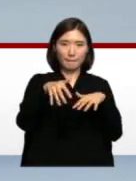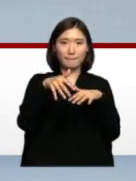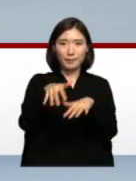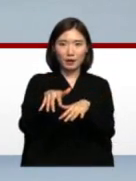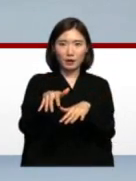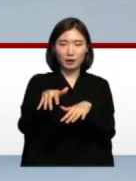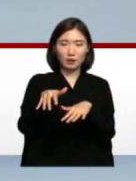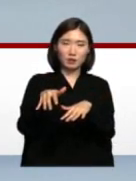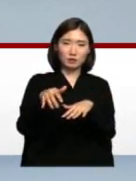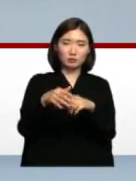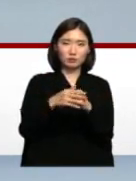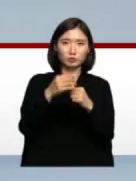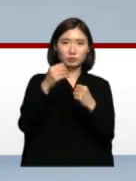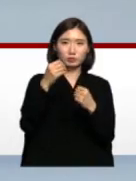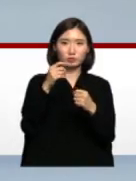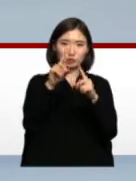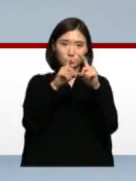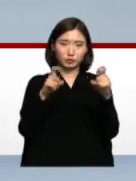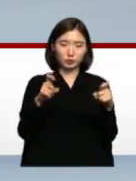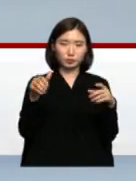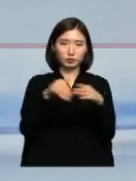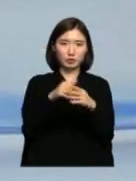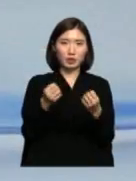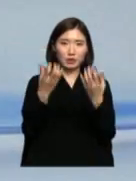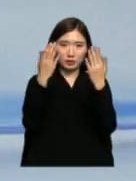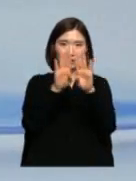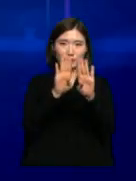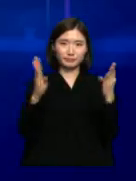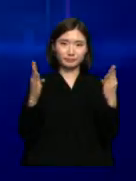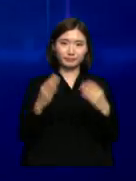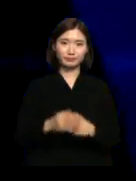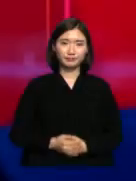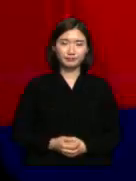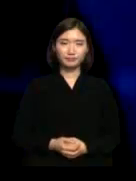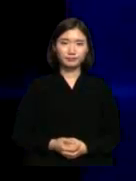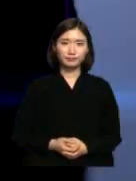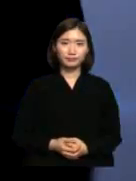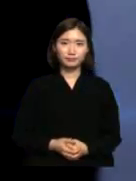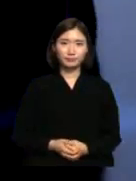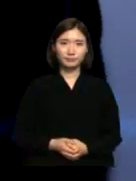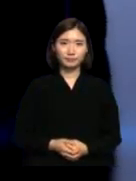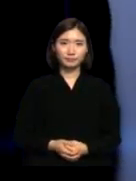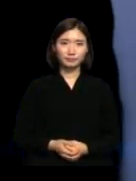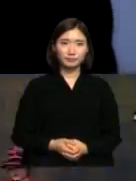행사가 열렸습니다. 현장에 박선화 기자가 다녀왔습니다.